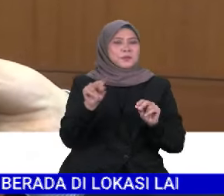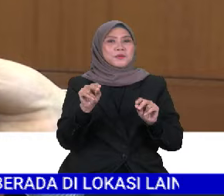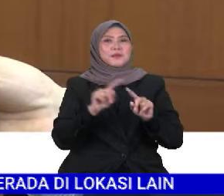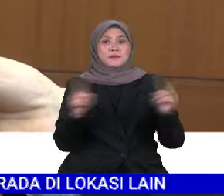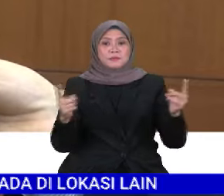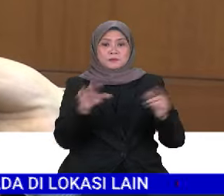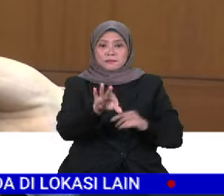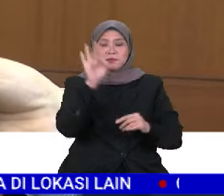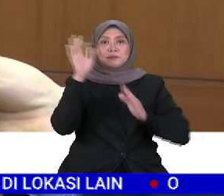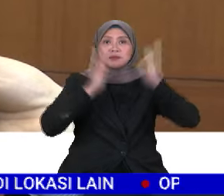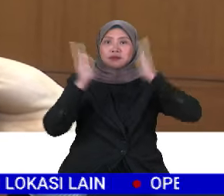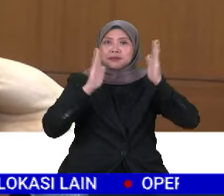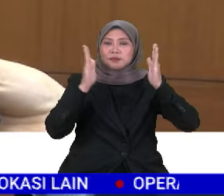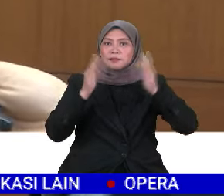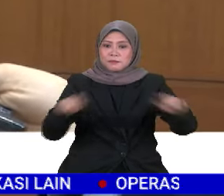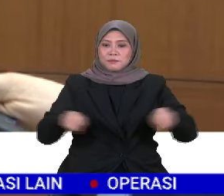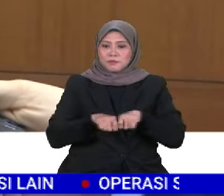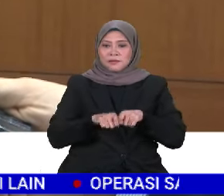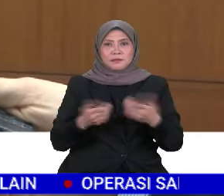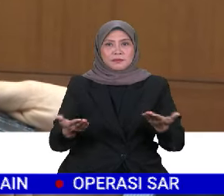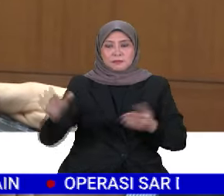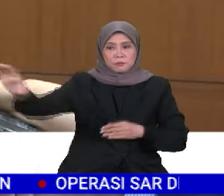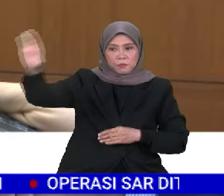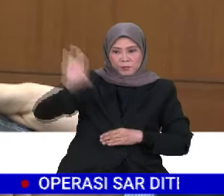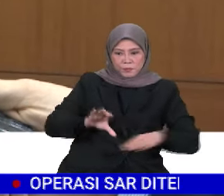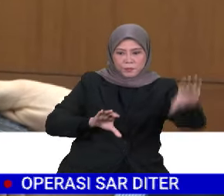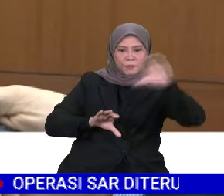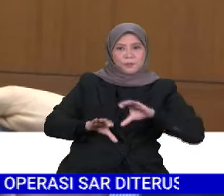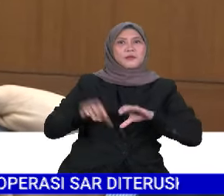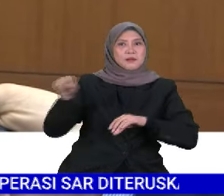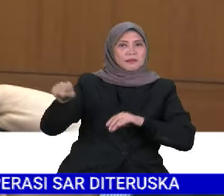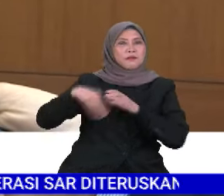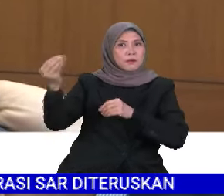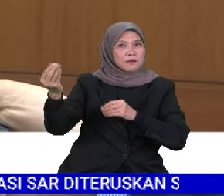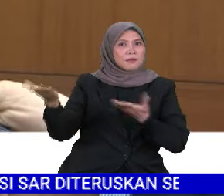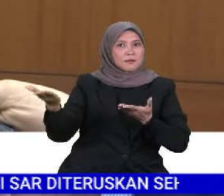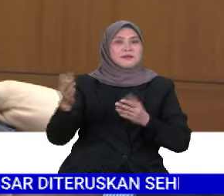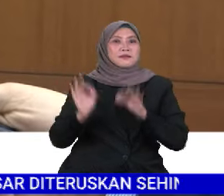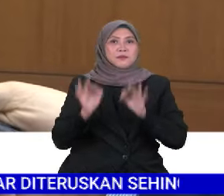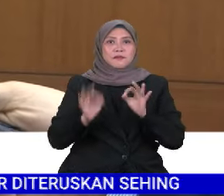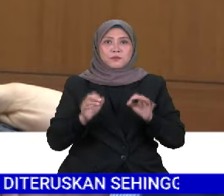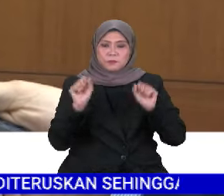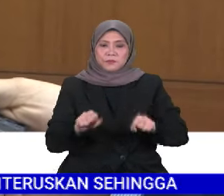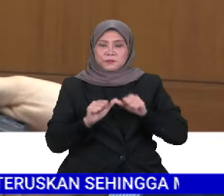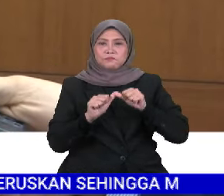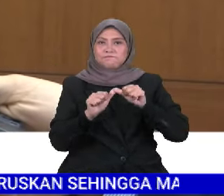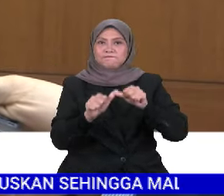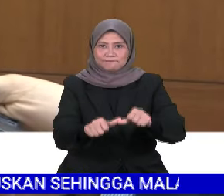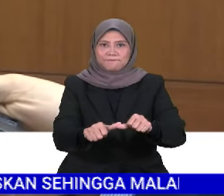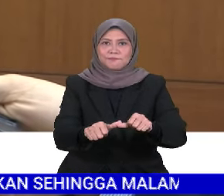memilih negara ini sebagai tempat untuk mereka melabur. Jadi kalau sekiranya perkara seumpama ini dapat kita